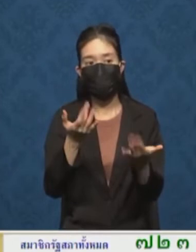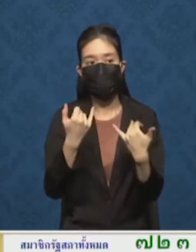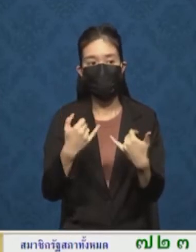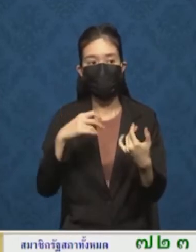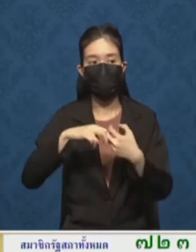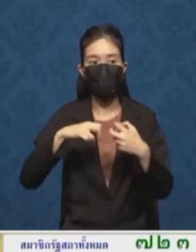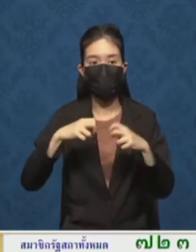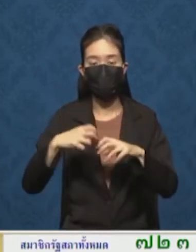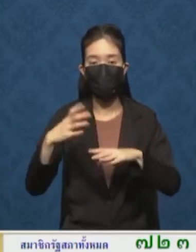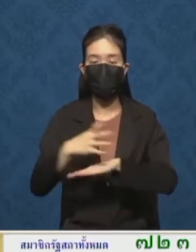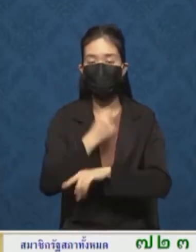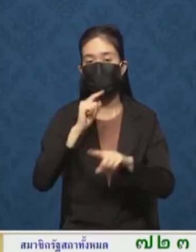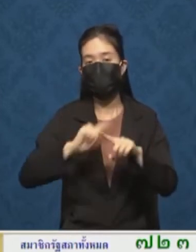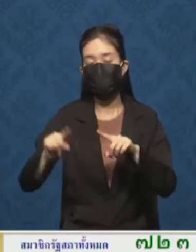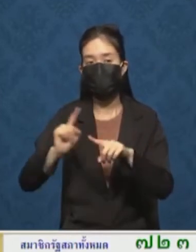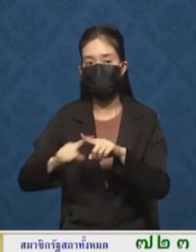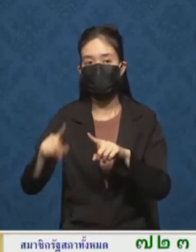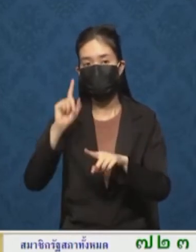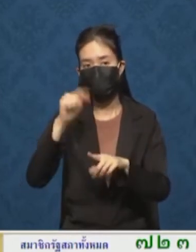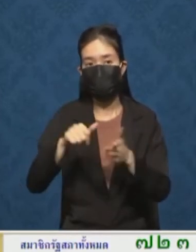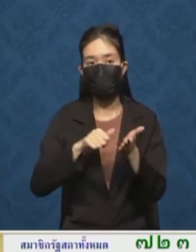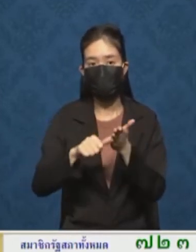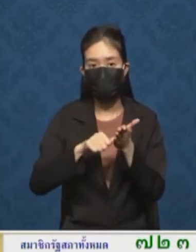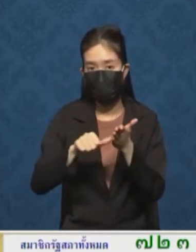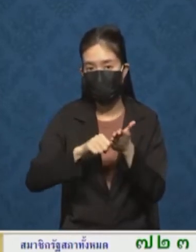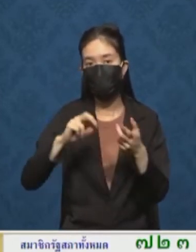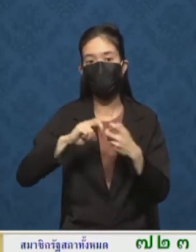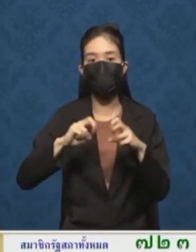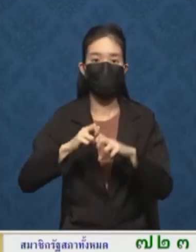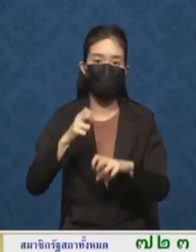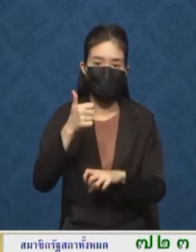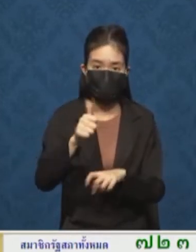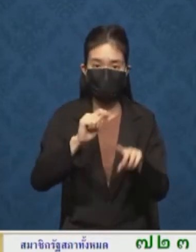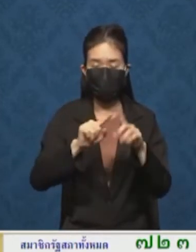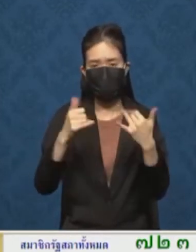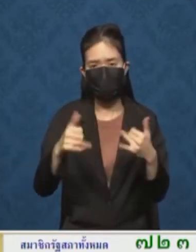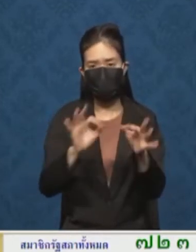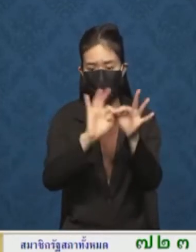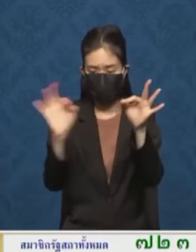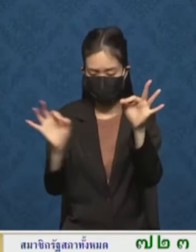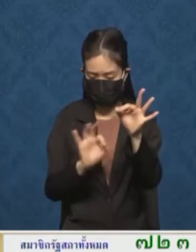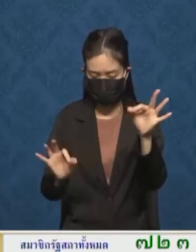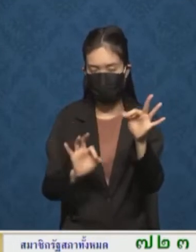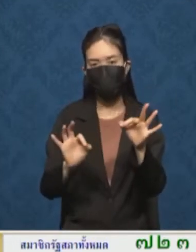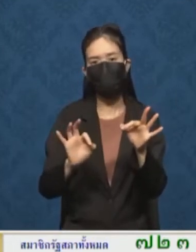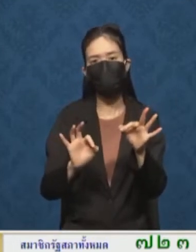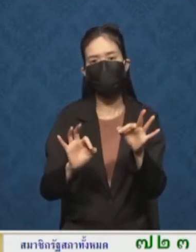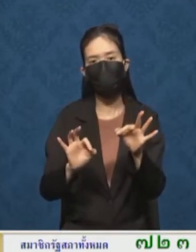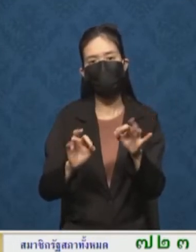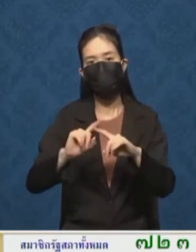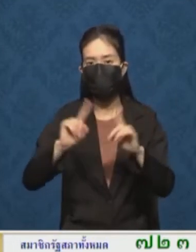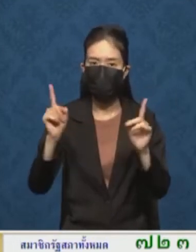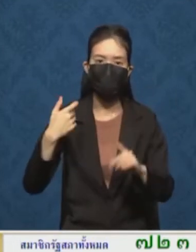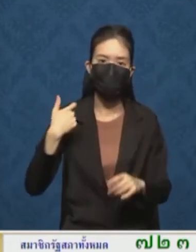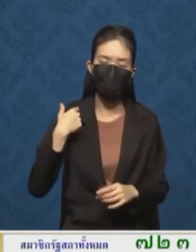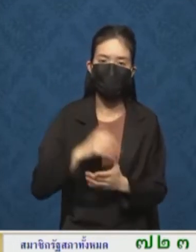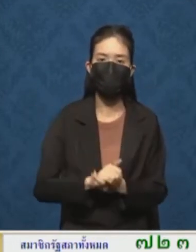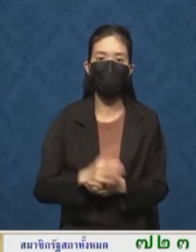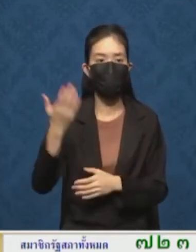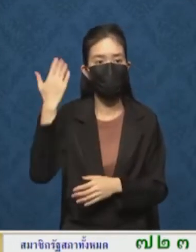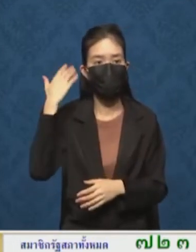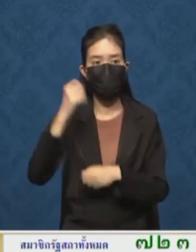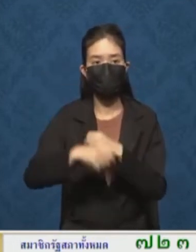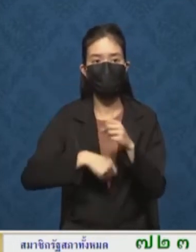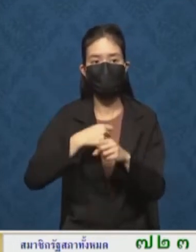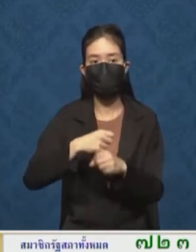่วนใหญ่จะถูกยึดโยงจากประชาชนทำไมไมอธิบายอย่นี้ แลวไปสร้างความแตกย่าขึนมาการปักบุวัที่ 10 พิจกายน 2.5.14